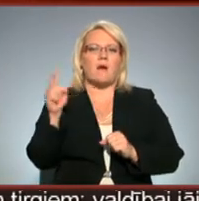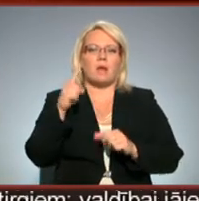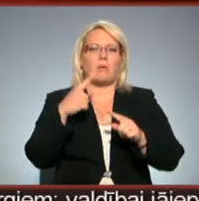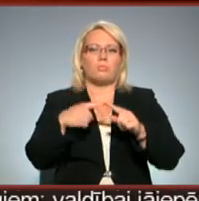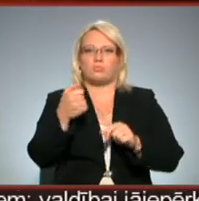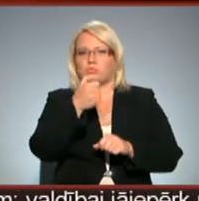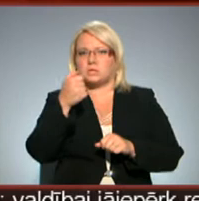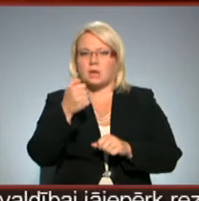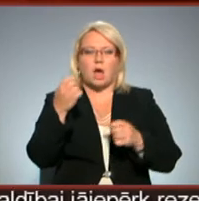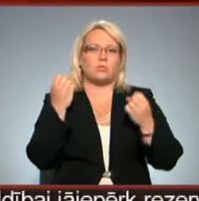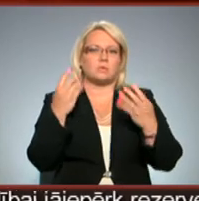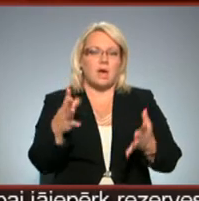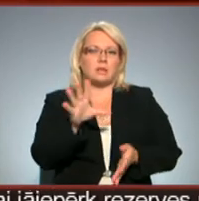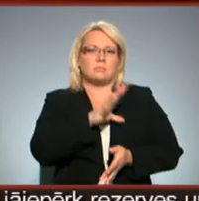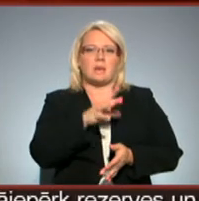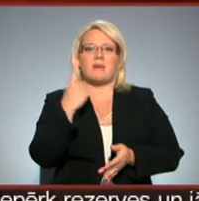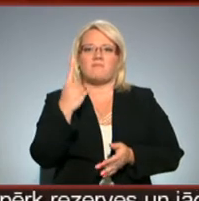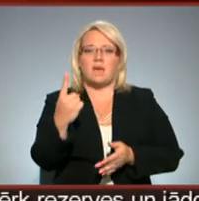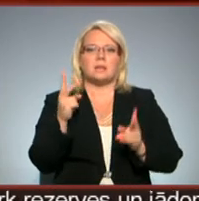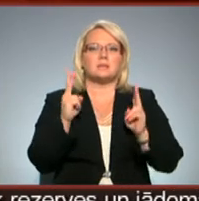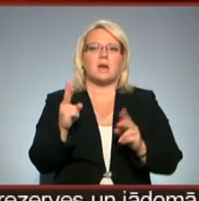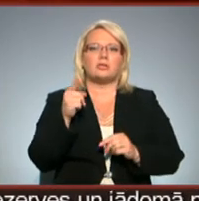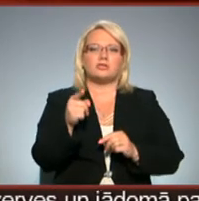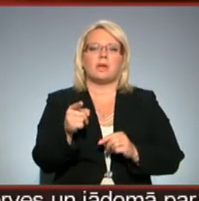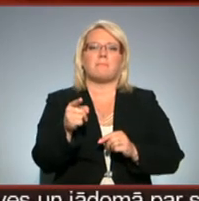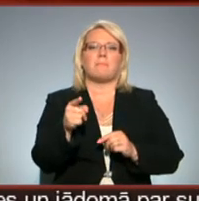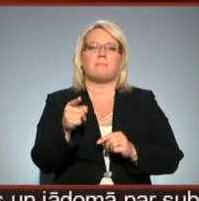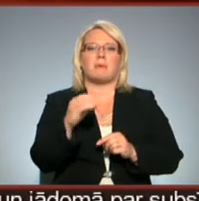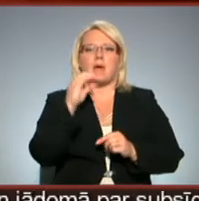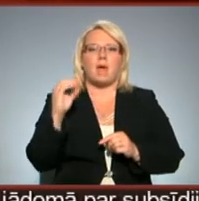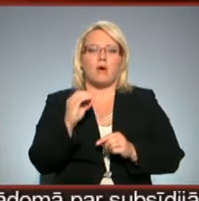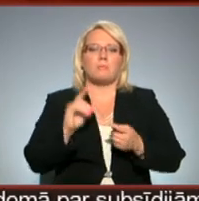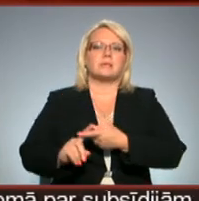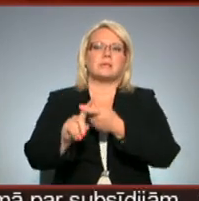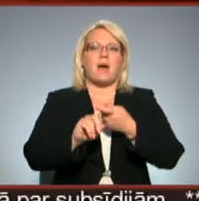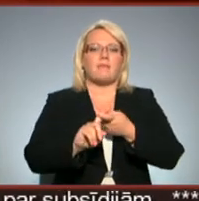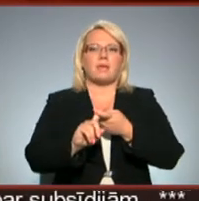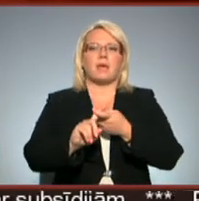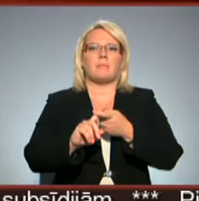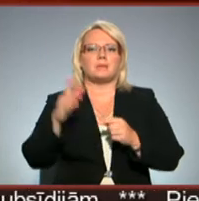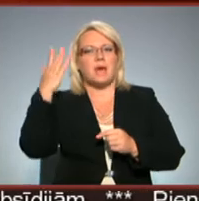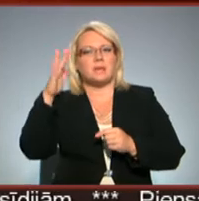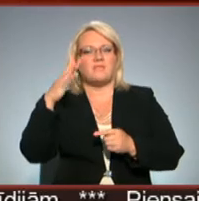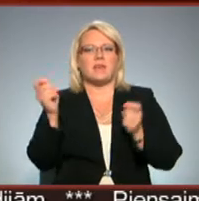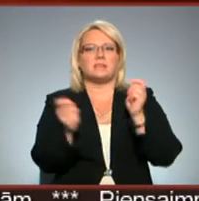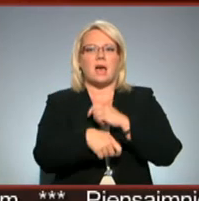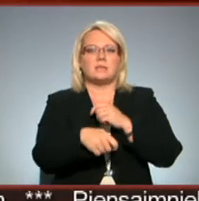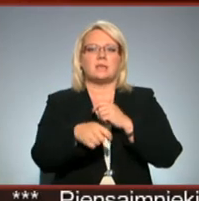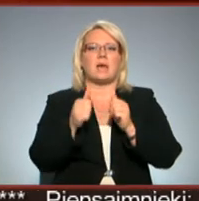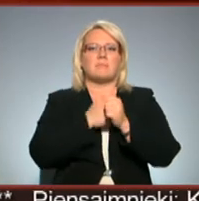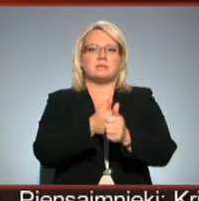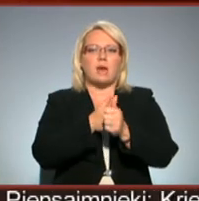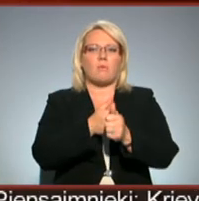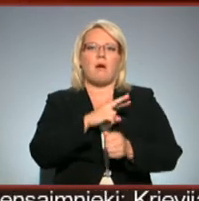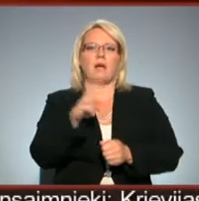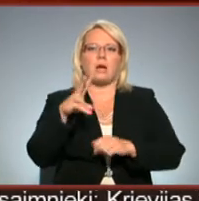pusgadu skaidrs bija viens, kad šīm te Eiropas Savienības un ASV sankcijām sekos